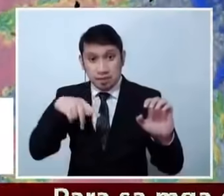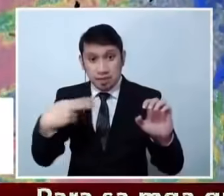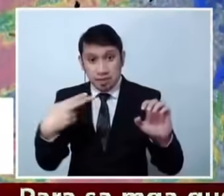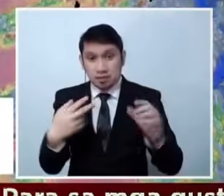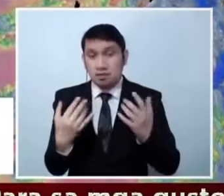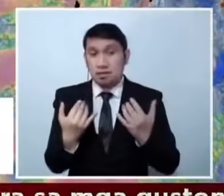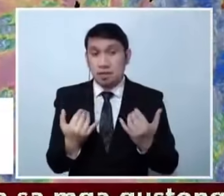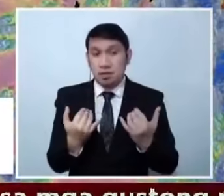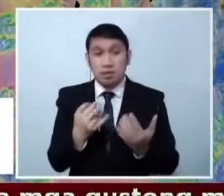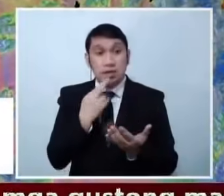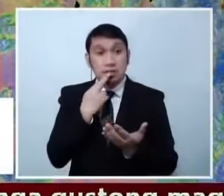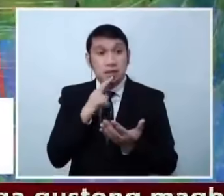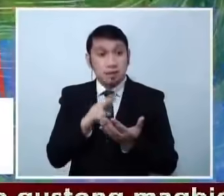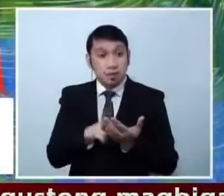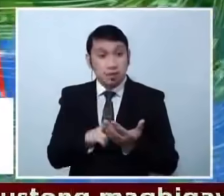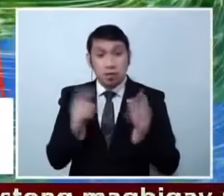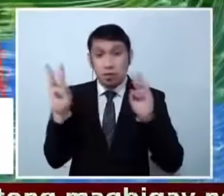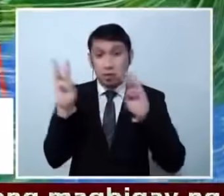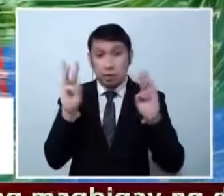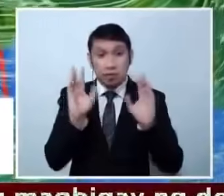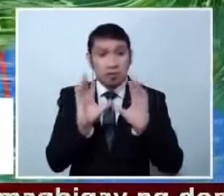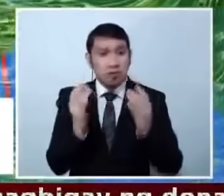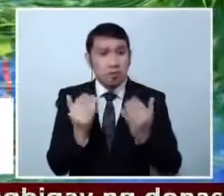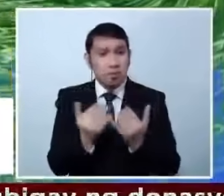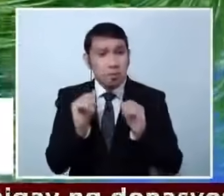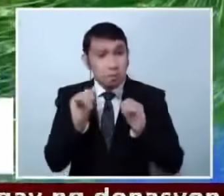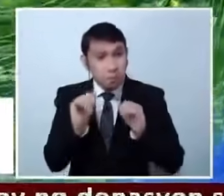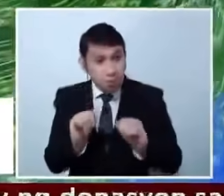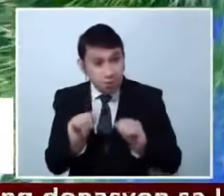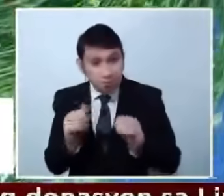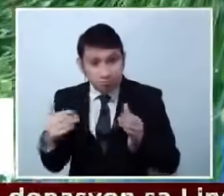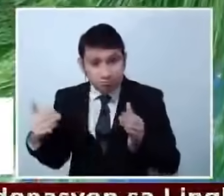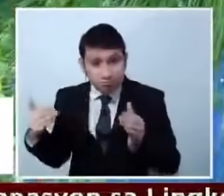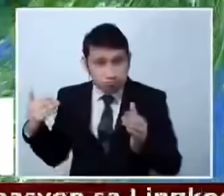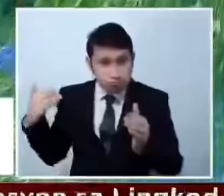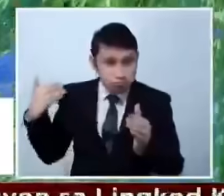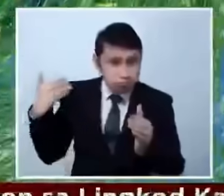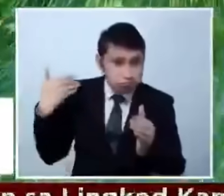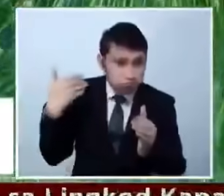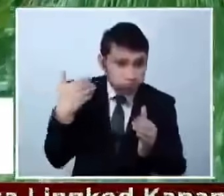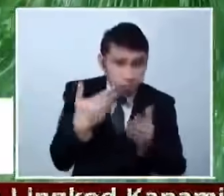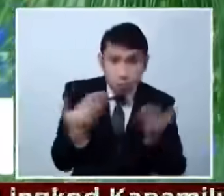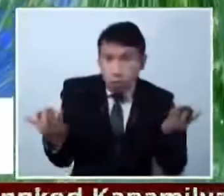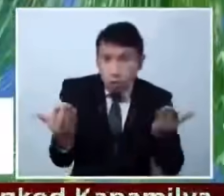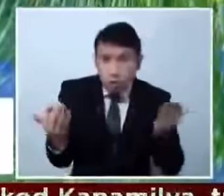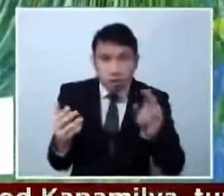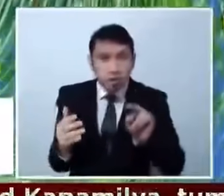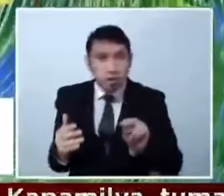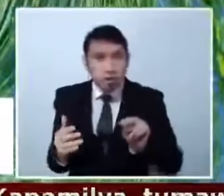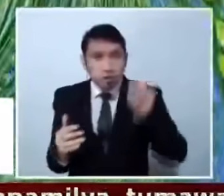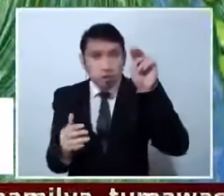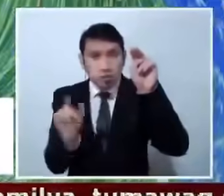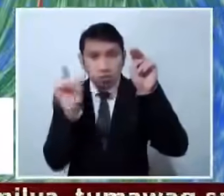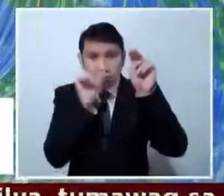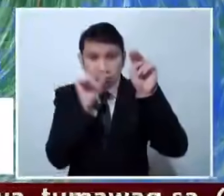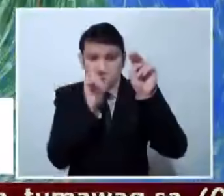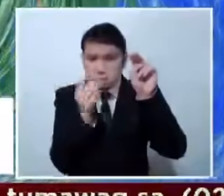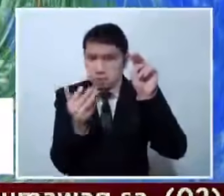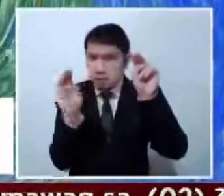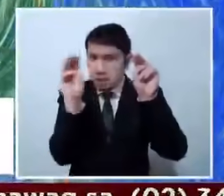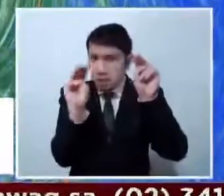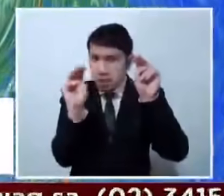forecast ng The Weather Company, posibleng tumama o lumapit ang Bagyong Maring sa extreme northern Luzon sa Lunes o